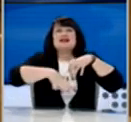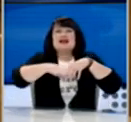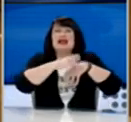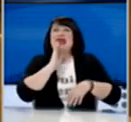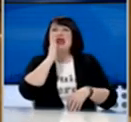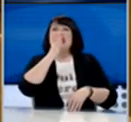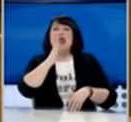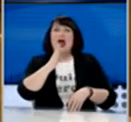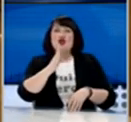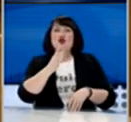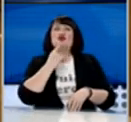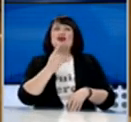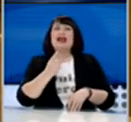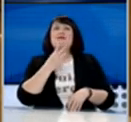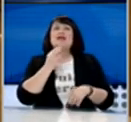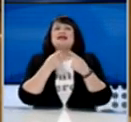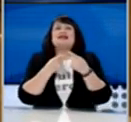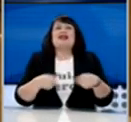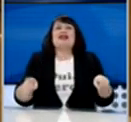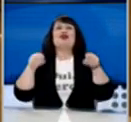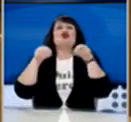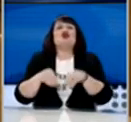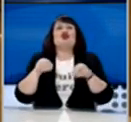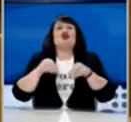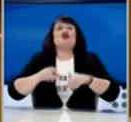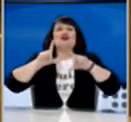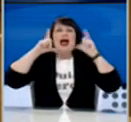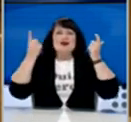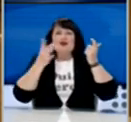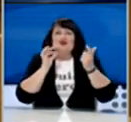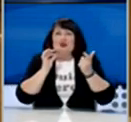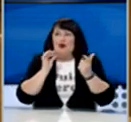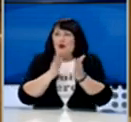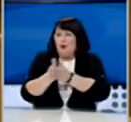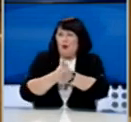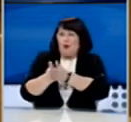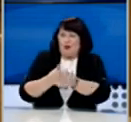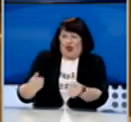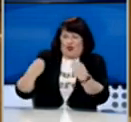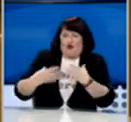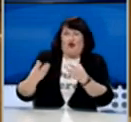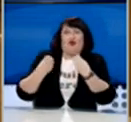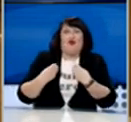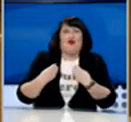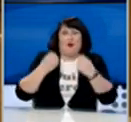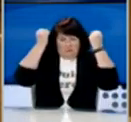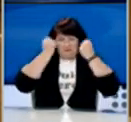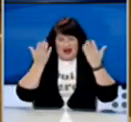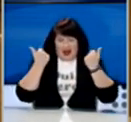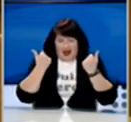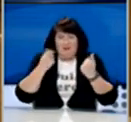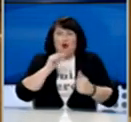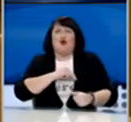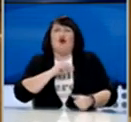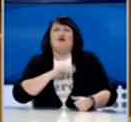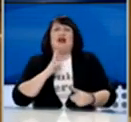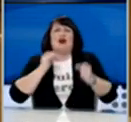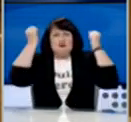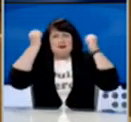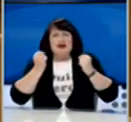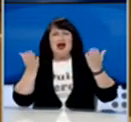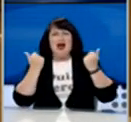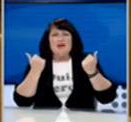αναφέρεται χαϊδευτικά ως θείος νονός άγιος γιατί γιατί φέρνει δώρα επωφελήθηκαν άνθρωποι που δεν είχαν ζημιές